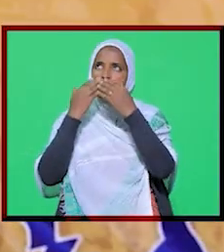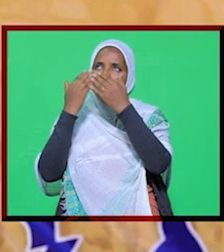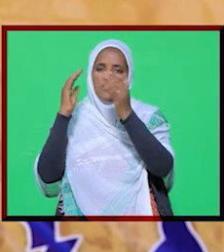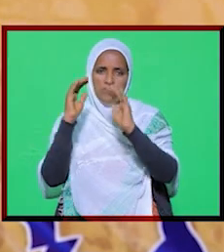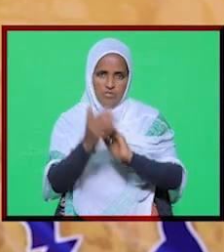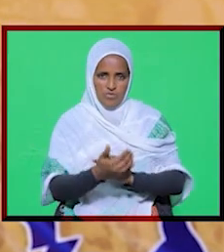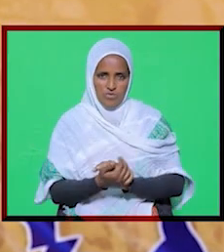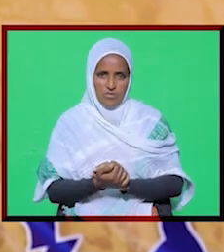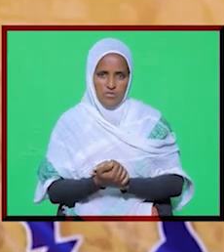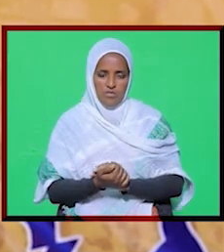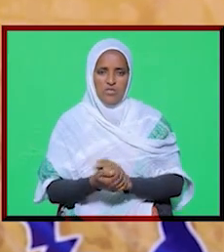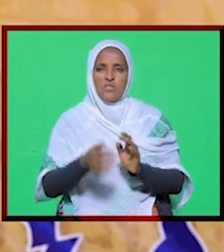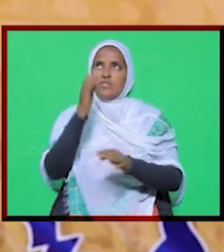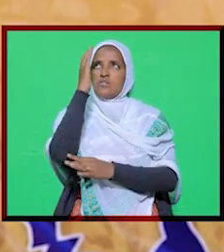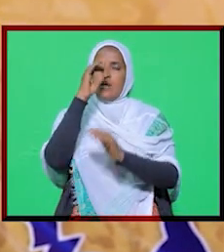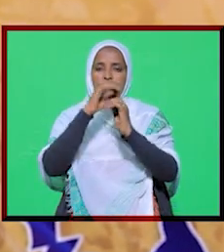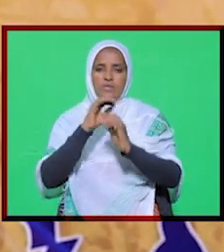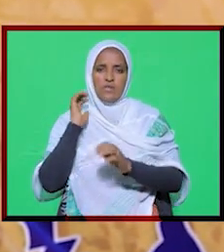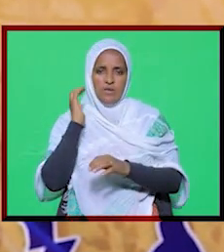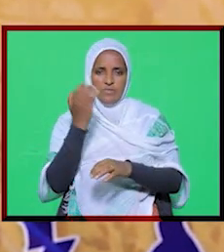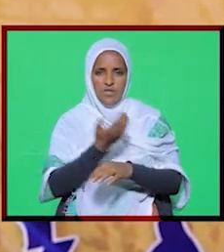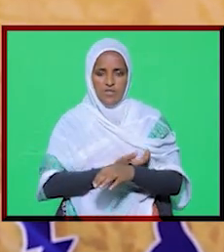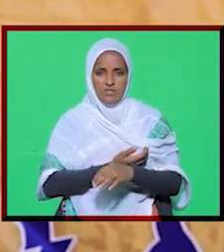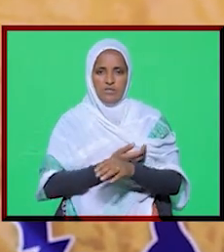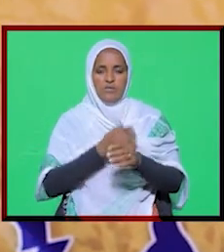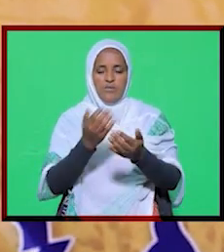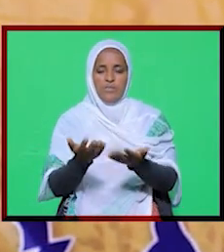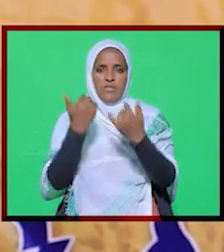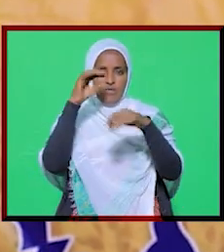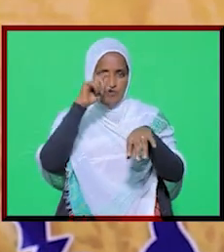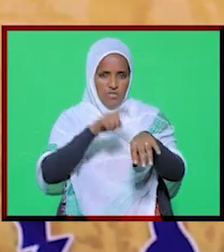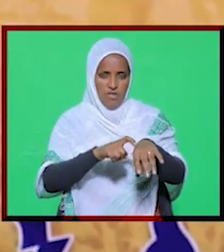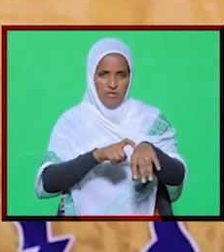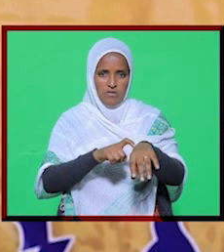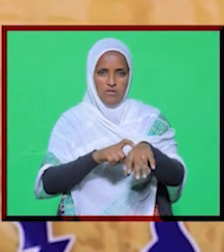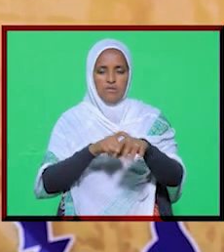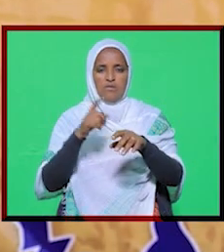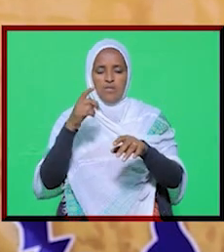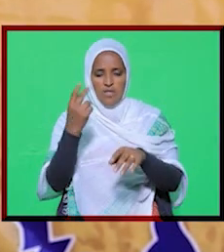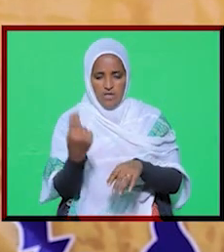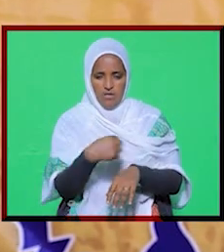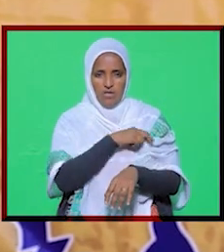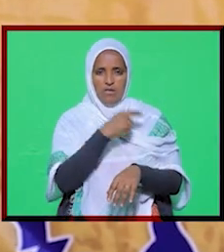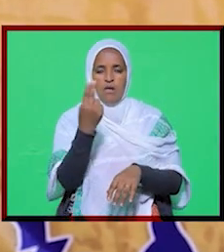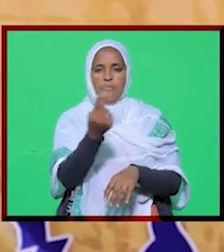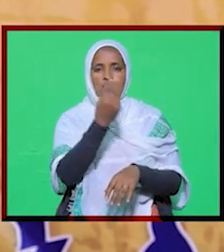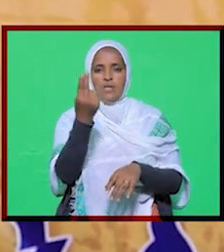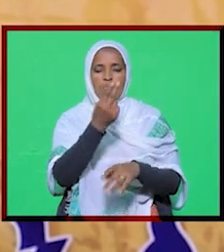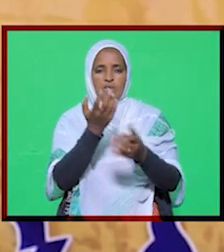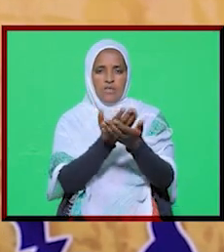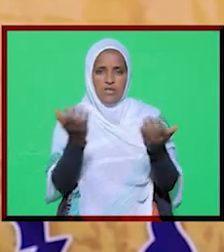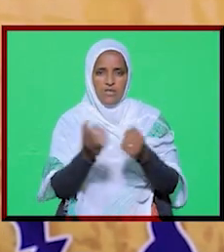የተመሰገነ ይሁን እግዚአብሔር አምላካችን በቀሪው ሰዓት የሚረባንን የሚጠቅመንን